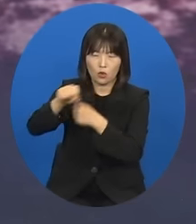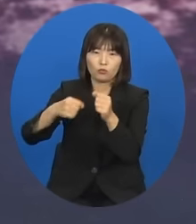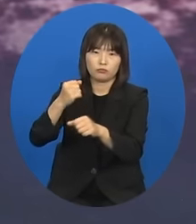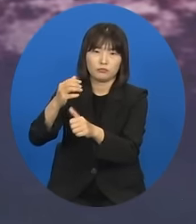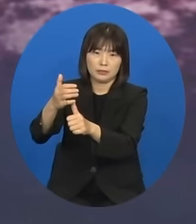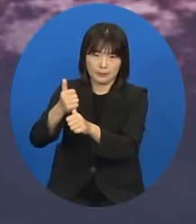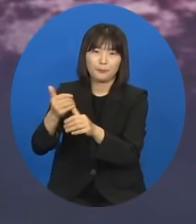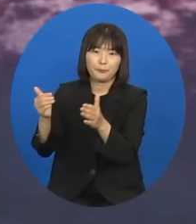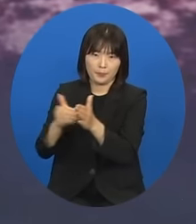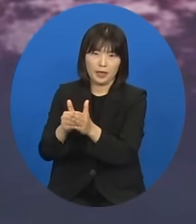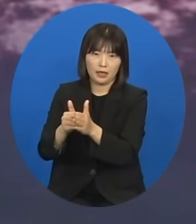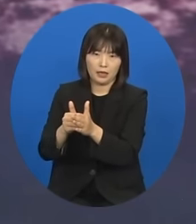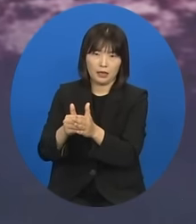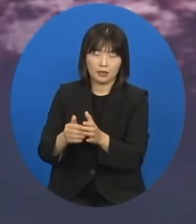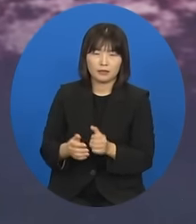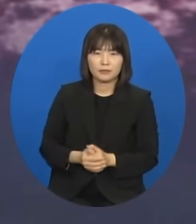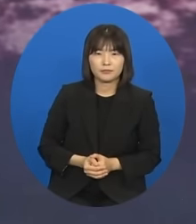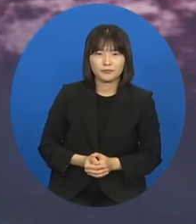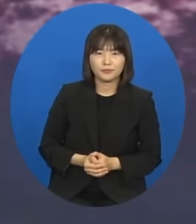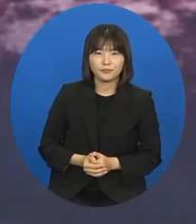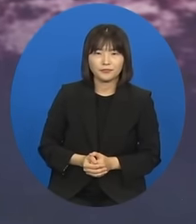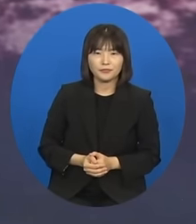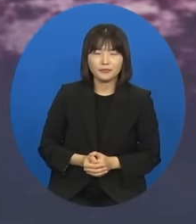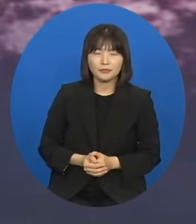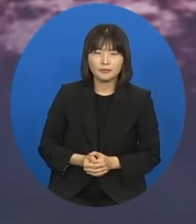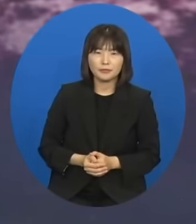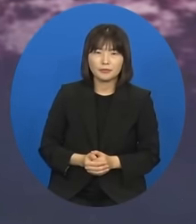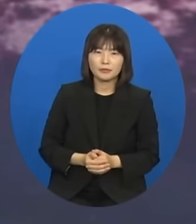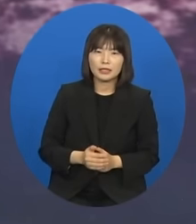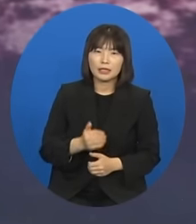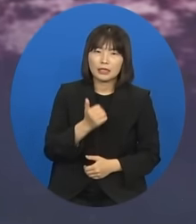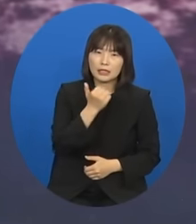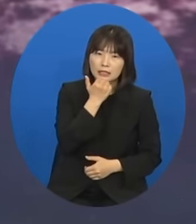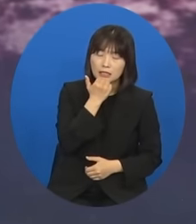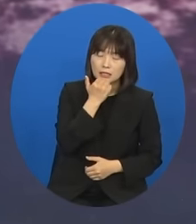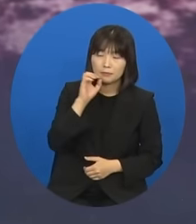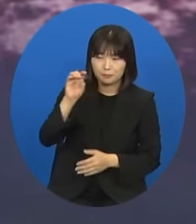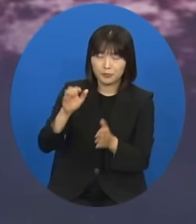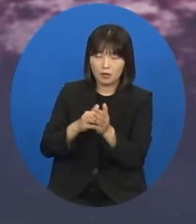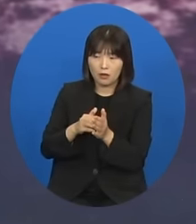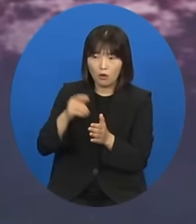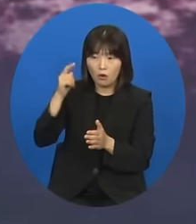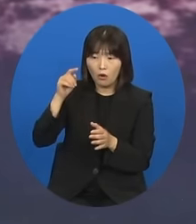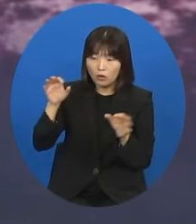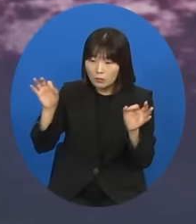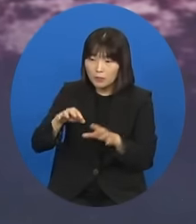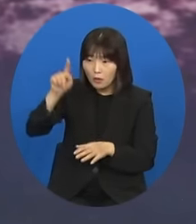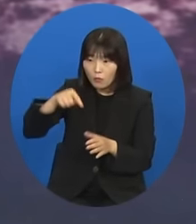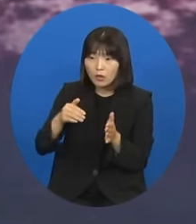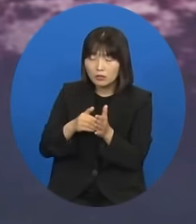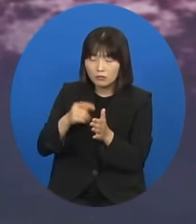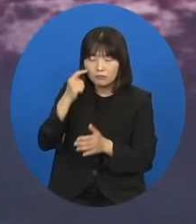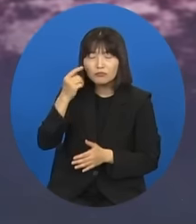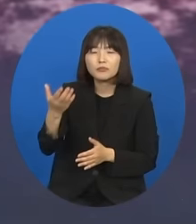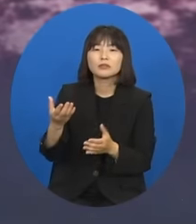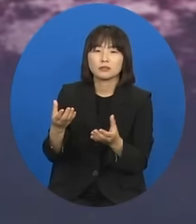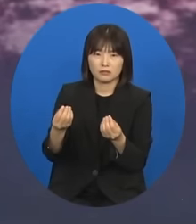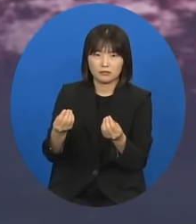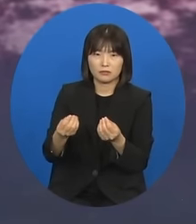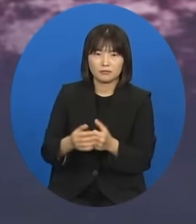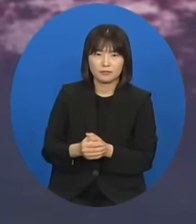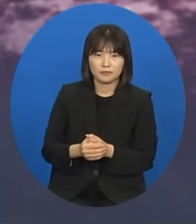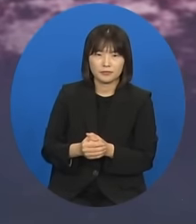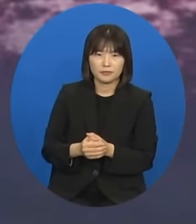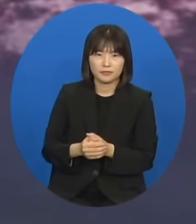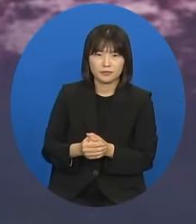그랬잖아요 야곱아 너 어떻게 빨리 왔냐 그 굉장히 빨리 온 거예요 예는 굉장히 빨리 사냥을 했습니다 그렇지만 극과